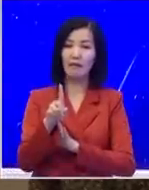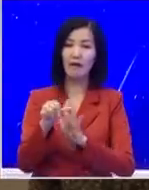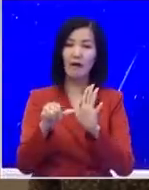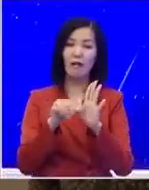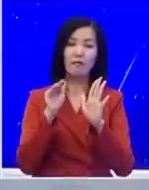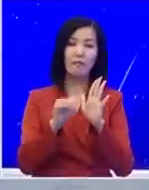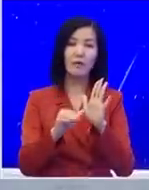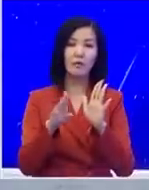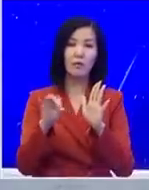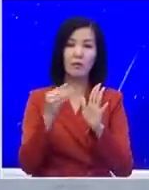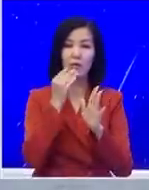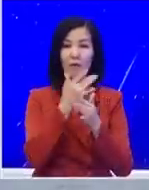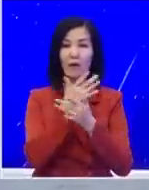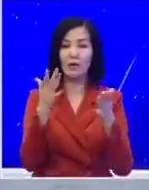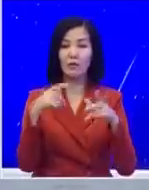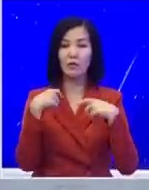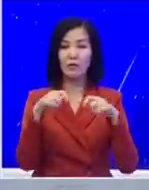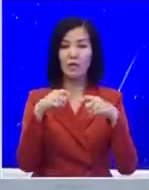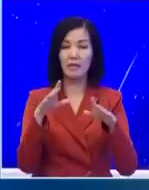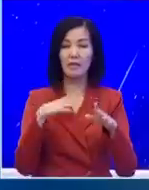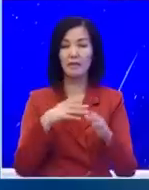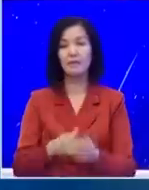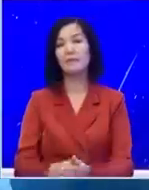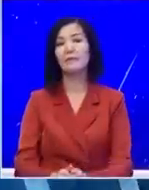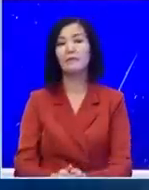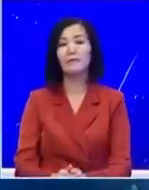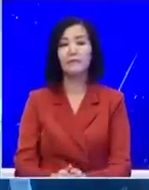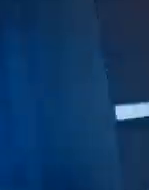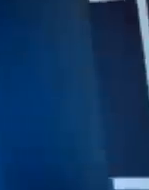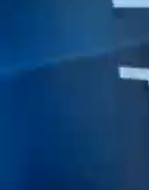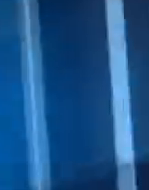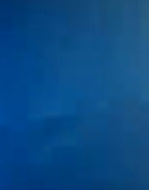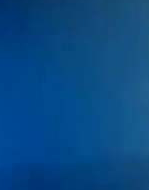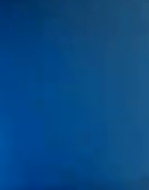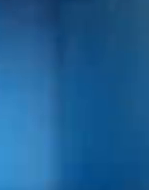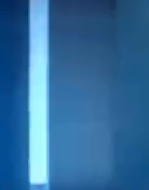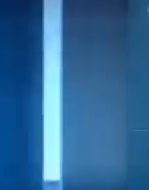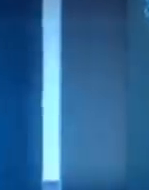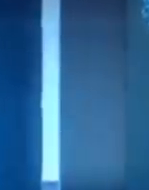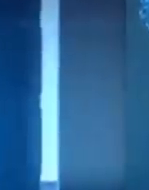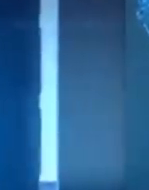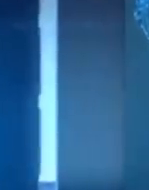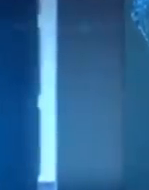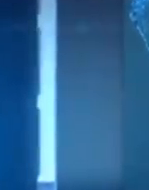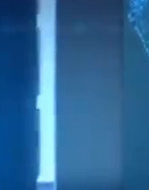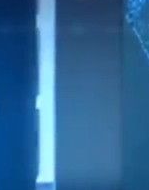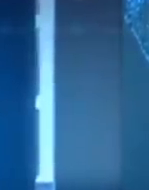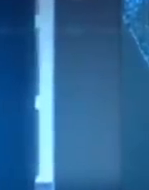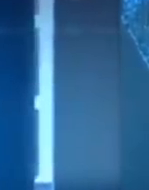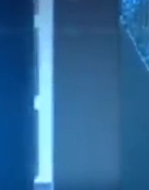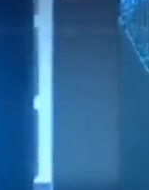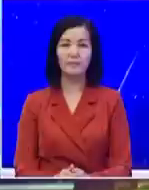6000 тоннадан аса өнім сатылымға түсіпті. Меруерт Қыдырбайқызы, Мәди Байбосынов, Степан Мирешко, Жетісу телеарнасы.